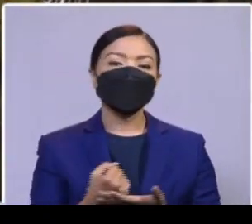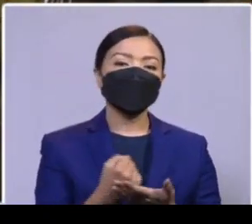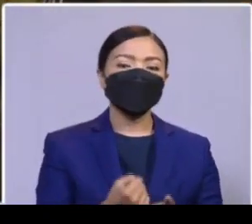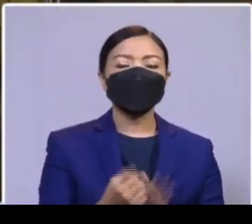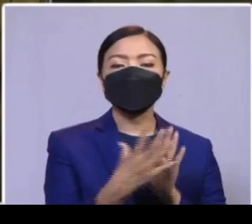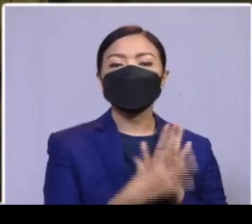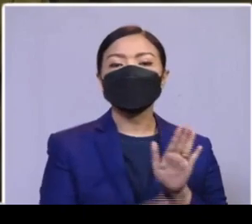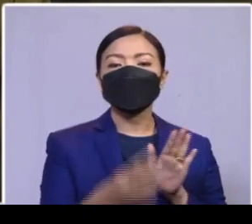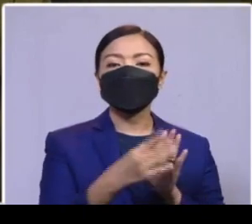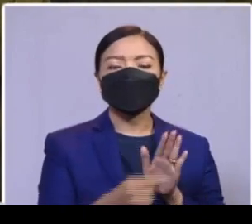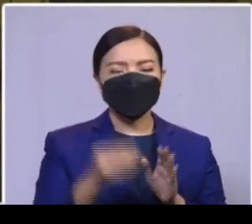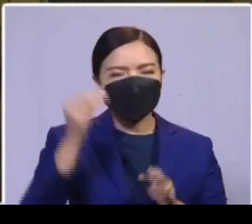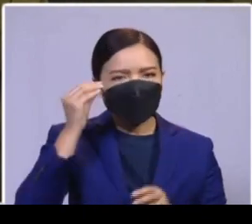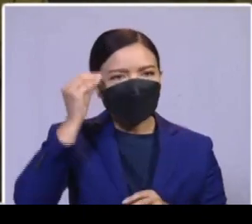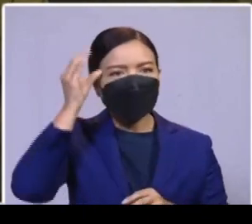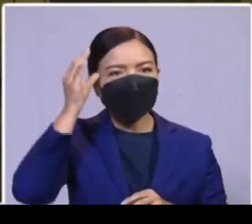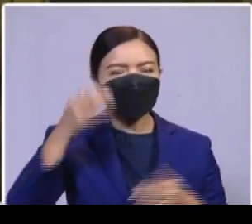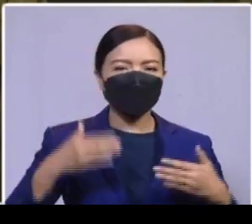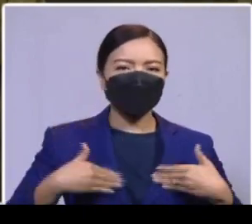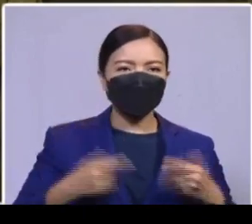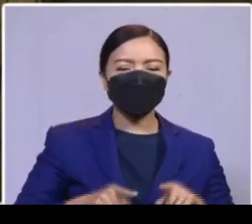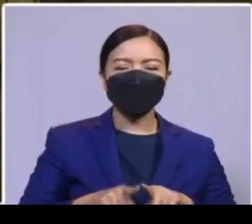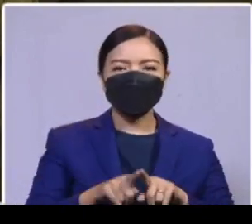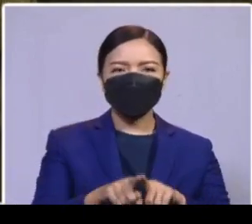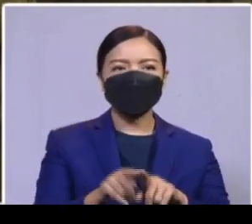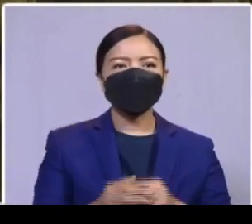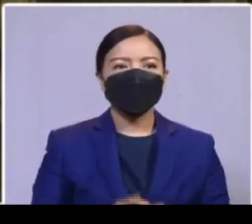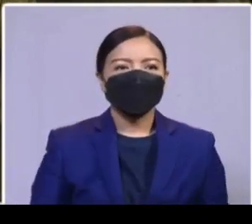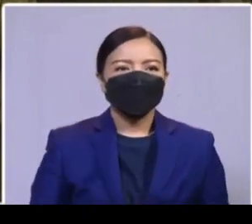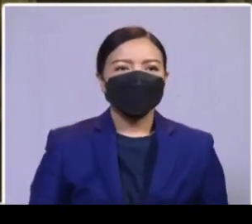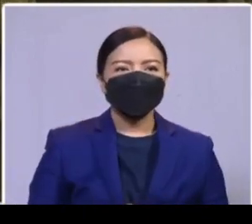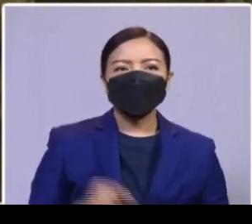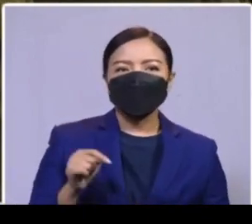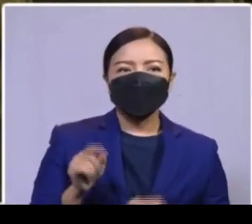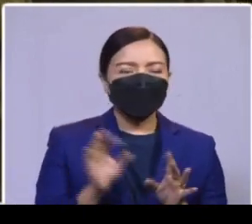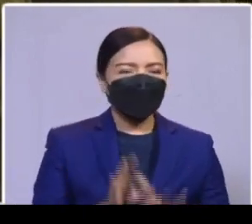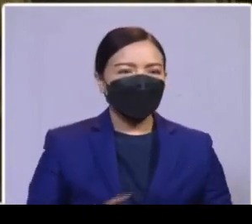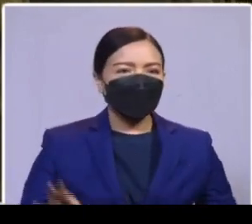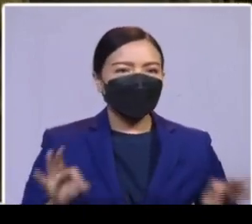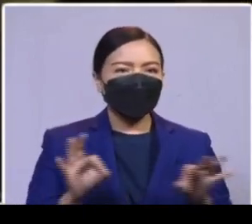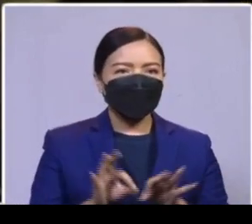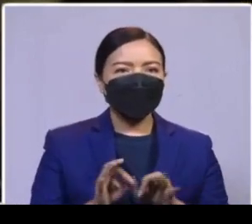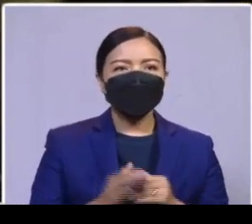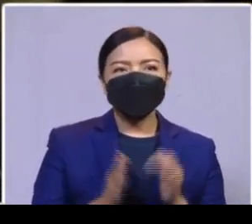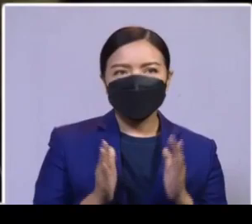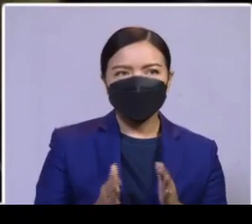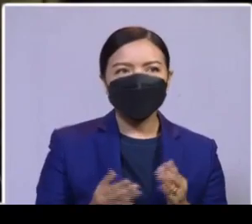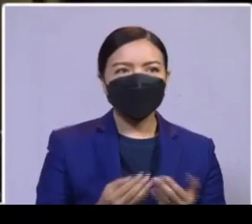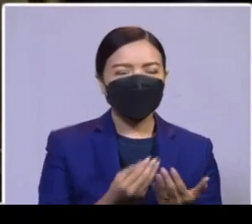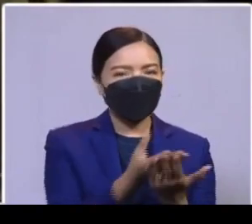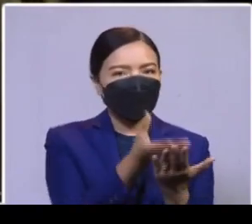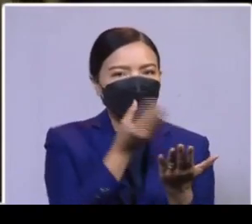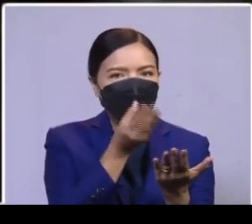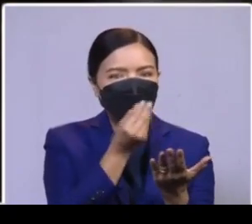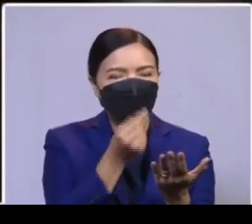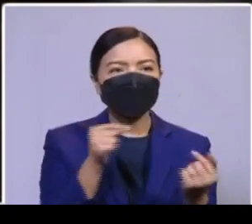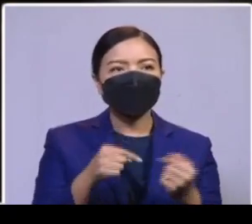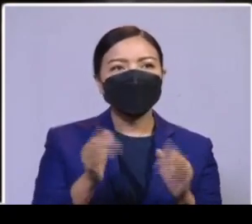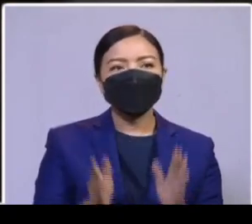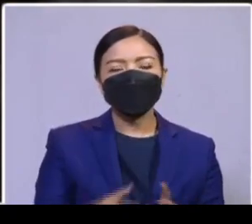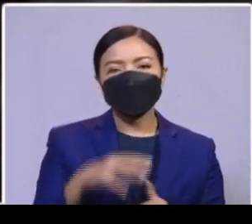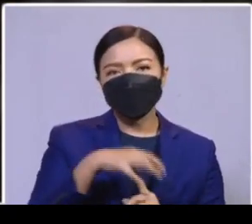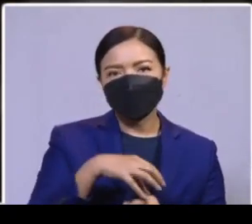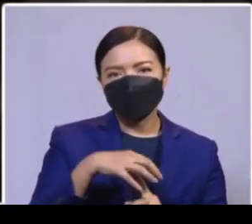ให้การให้ความรู้พร้อมความบันเทิงนะครับซึ่งตรงนี้ก็จะเป็นส่วนที่สำคัญที่จะทำให้ผู้ที่ได้เข้าอบรมนะครับโดยเฉพาะยิ่งคนพัทยาเนี่